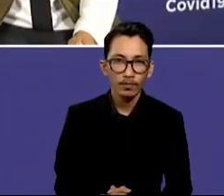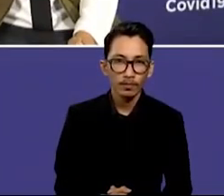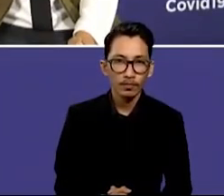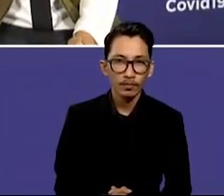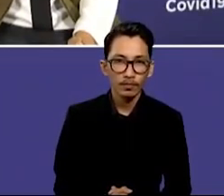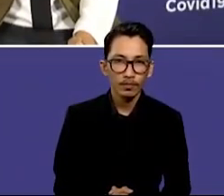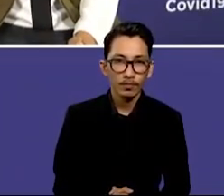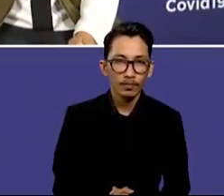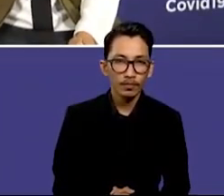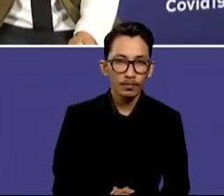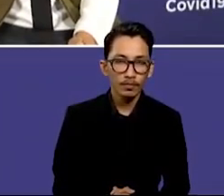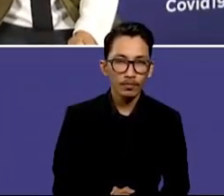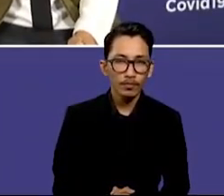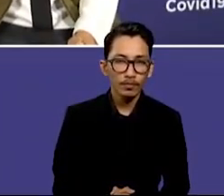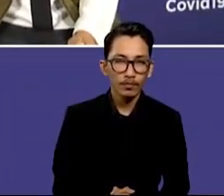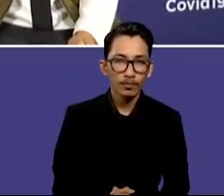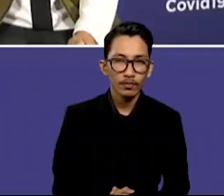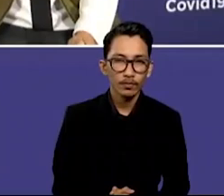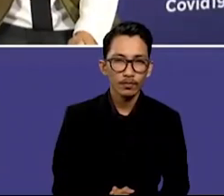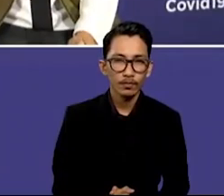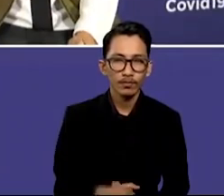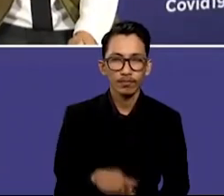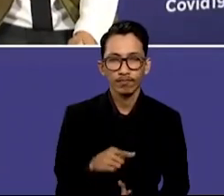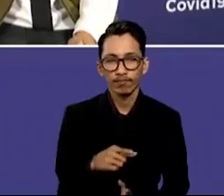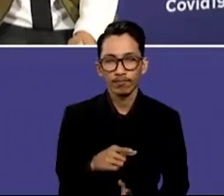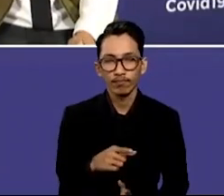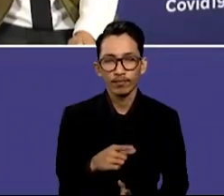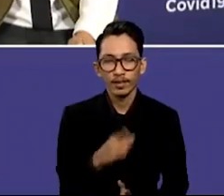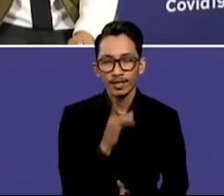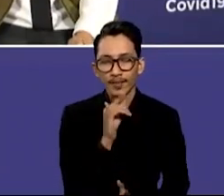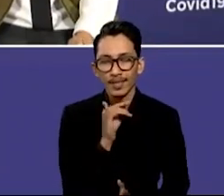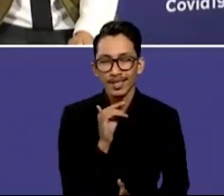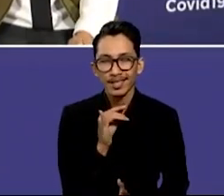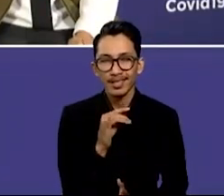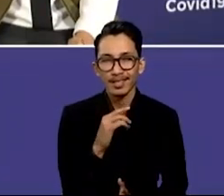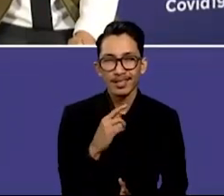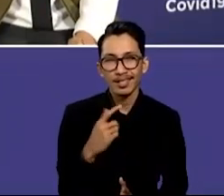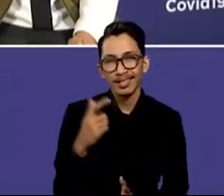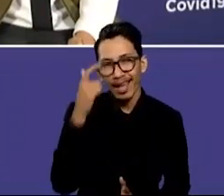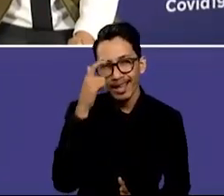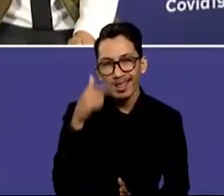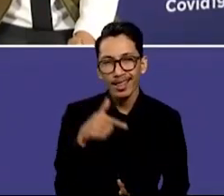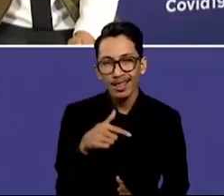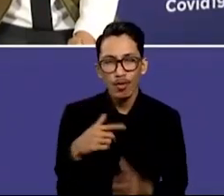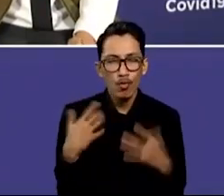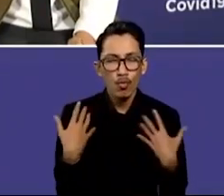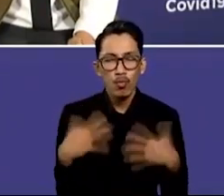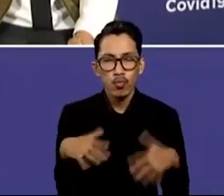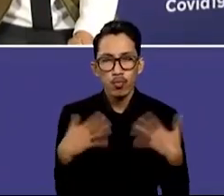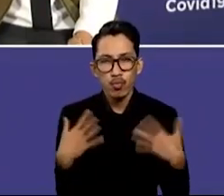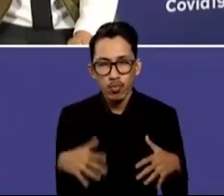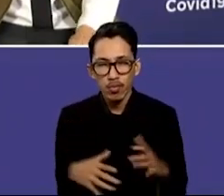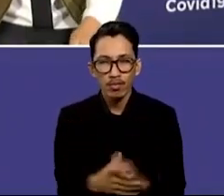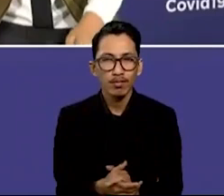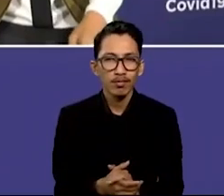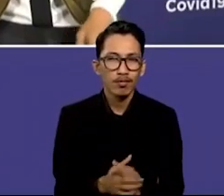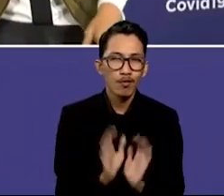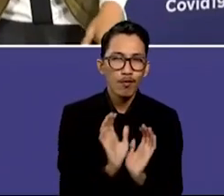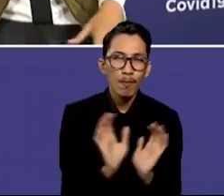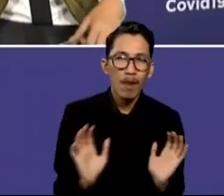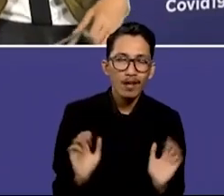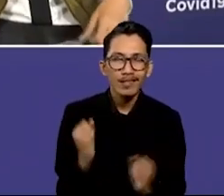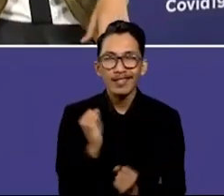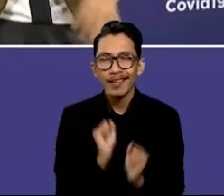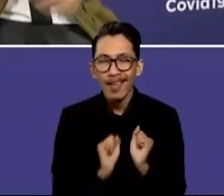gaguk juga gitu kan. Yeah. Karena ini penyakit sepertinya luar biasa. Hampir semua